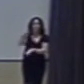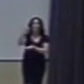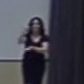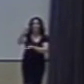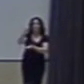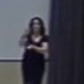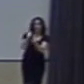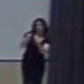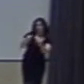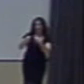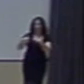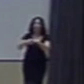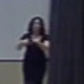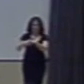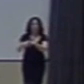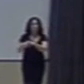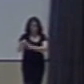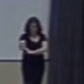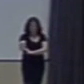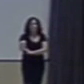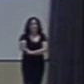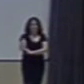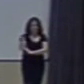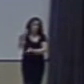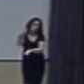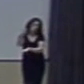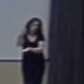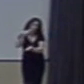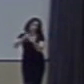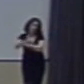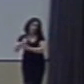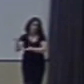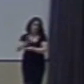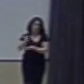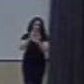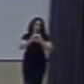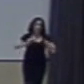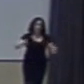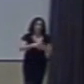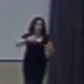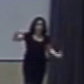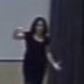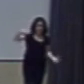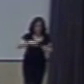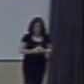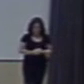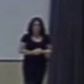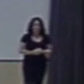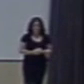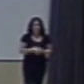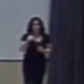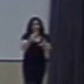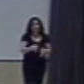van vendre accions, llavors l'exigència, el benefici, és molt gran. I quan han